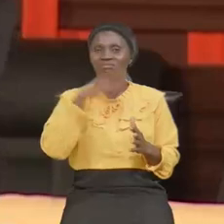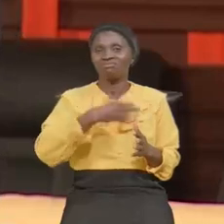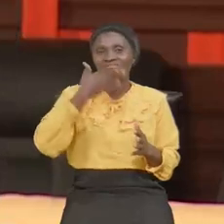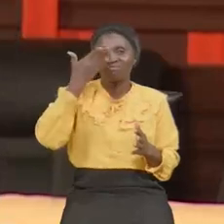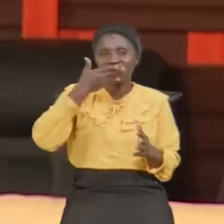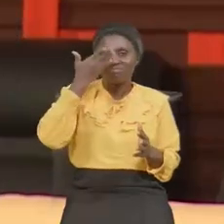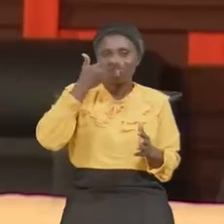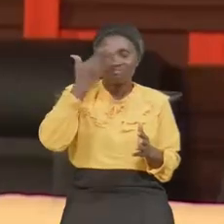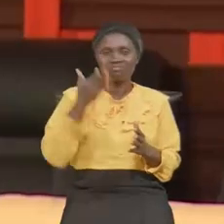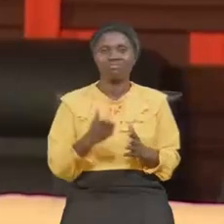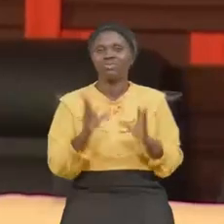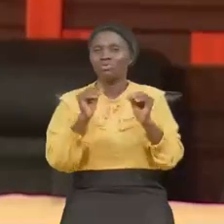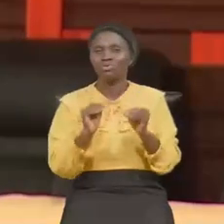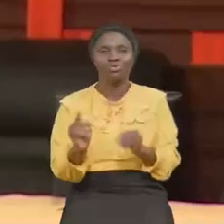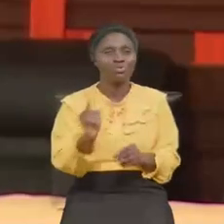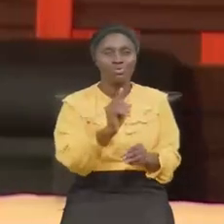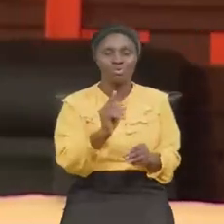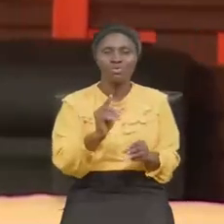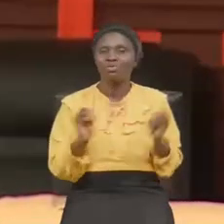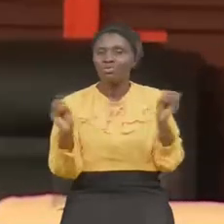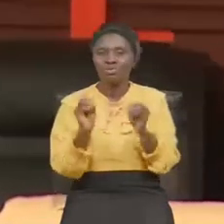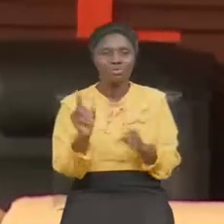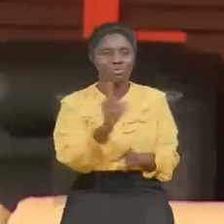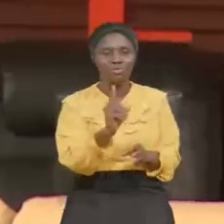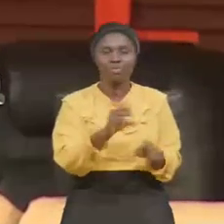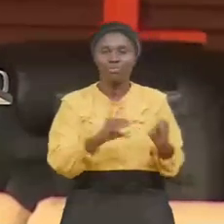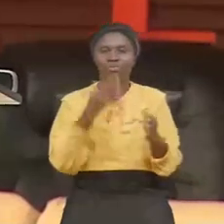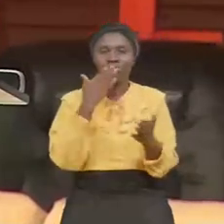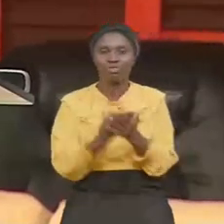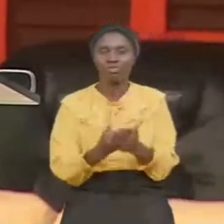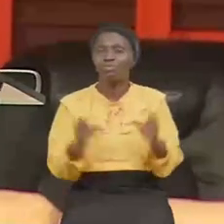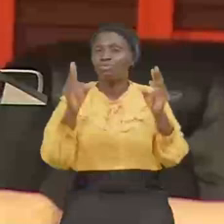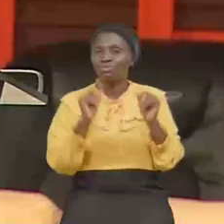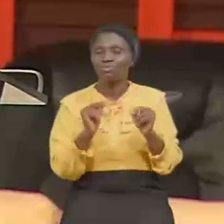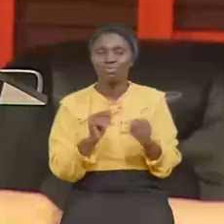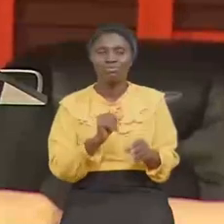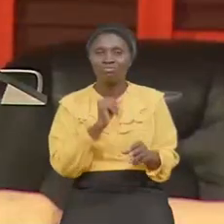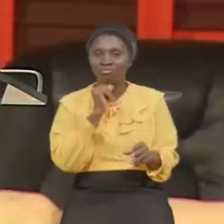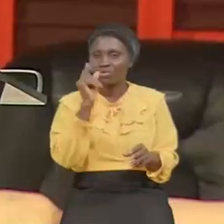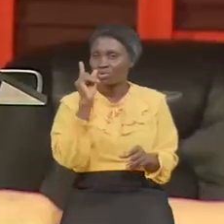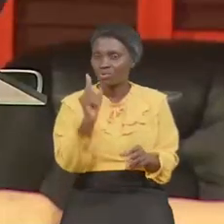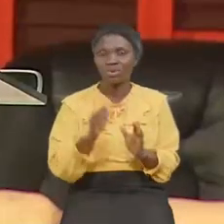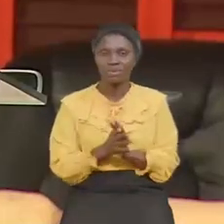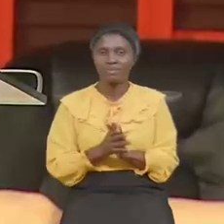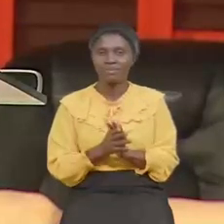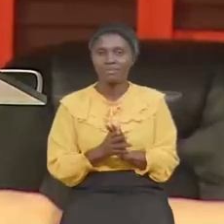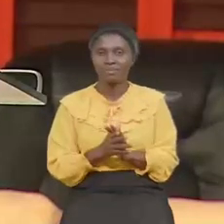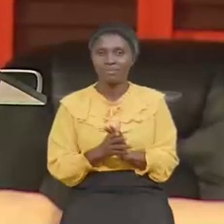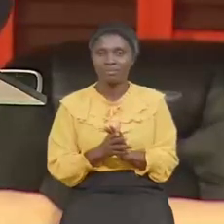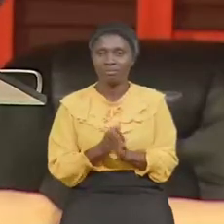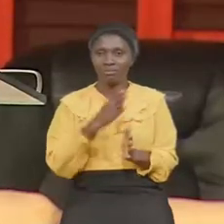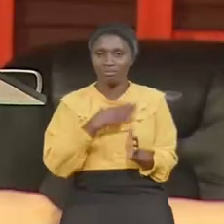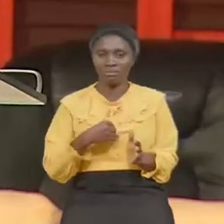le bien, pas même un seul. Maintenant, Dieu a commencé à envoyer des